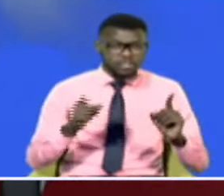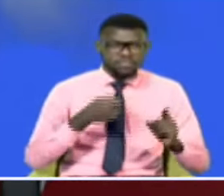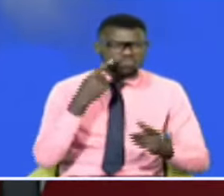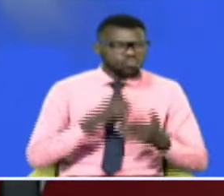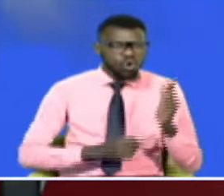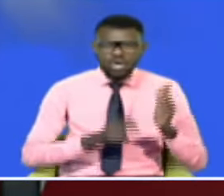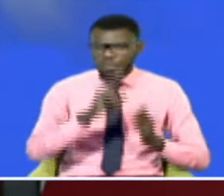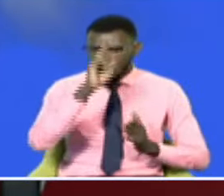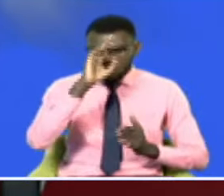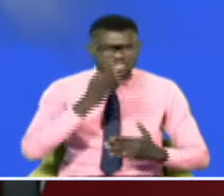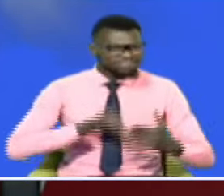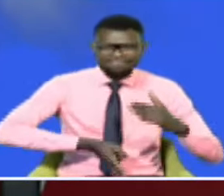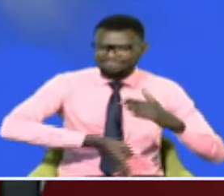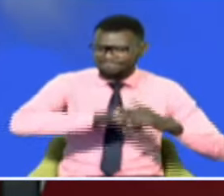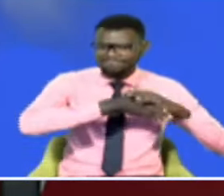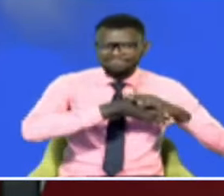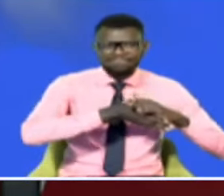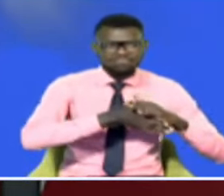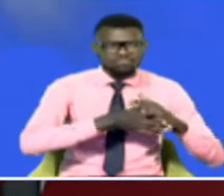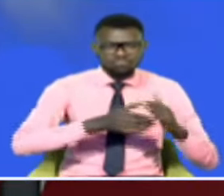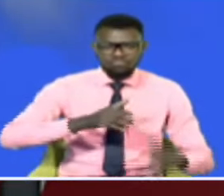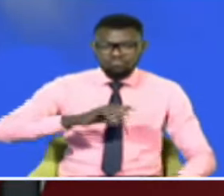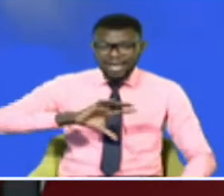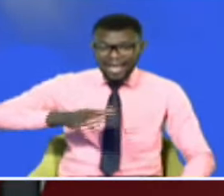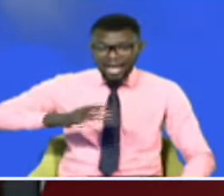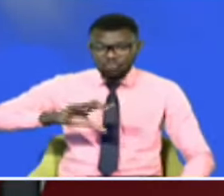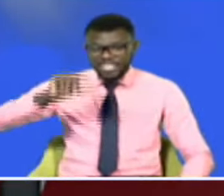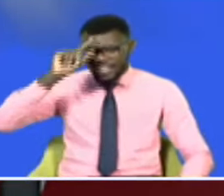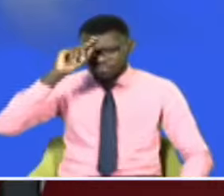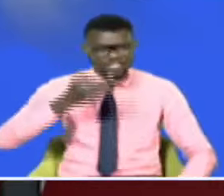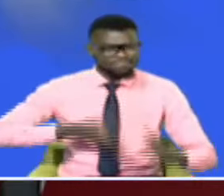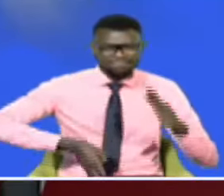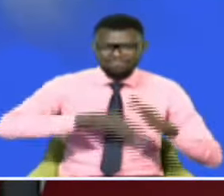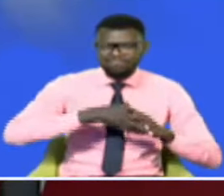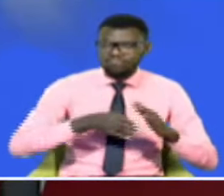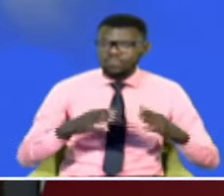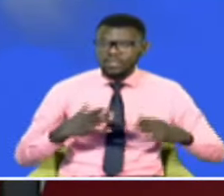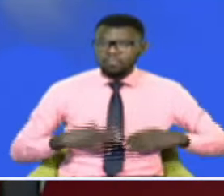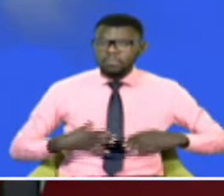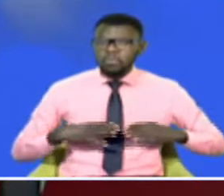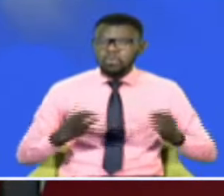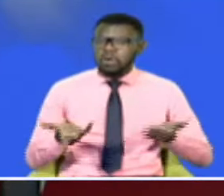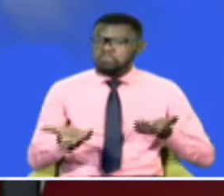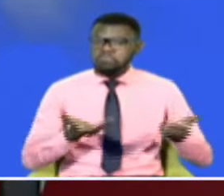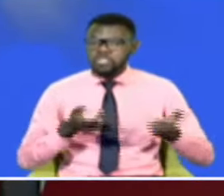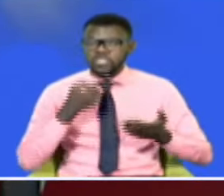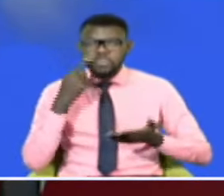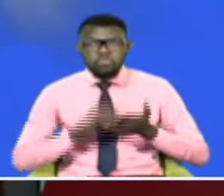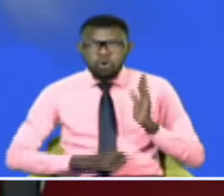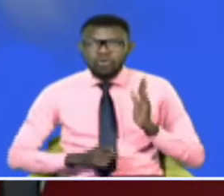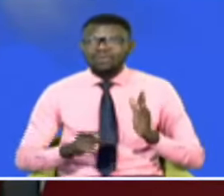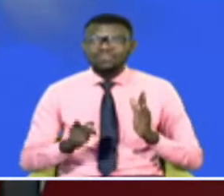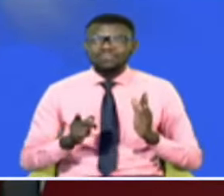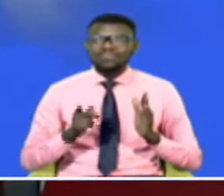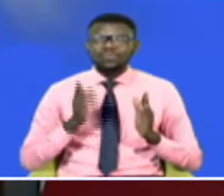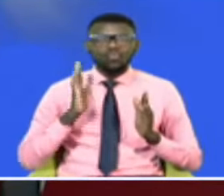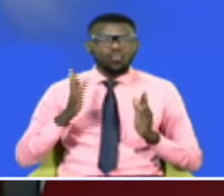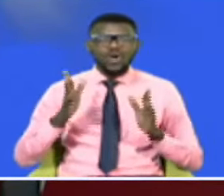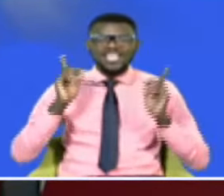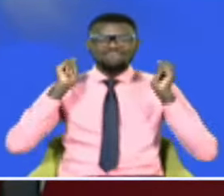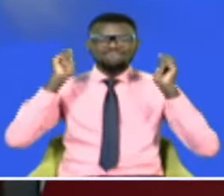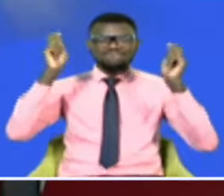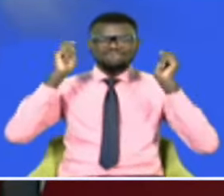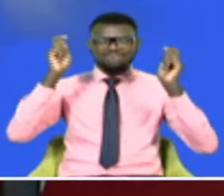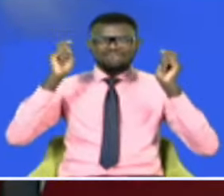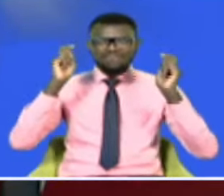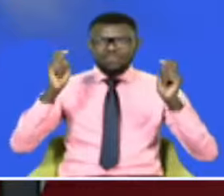kwa nguvu sokoni na serikali ya kaunti. Wafanyabiashara hao sasa wameapa kusitisha shughuli hadi serikali ya